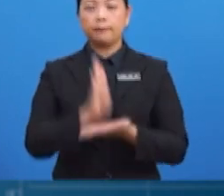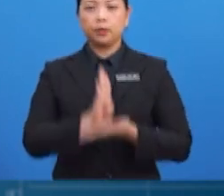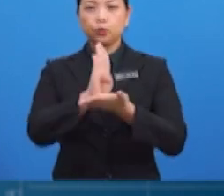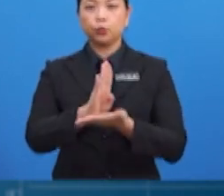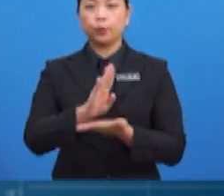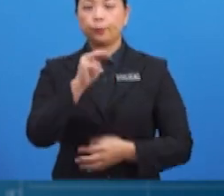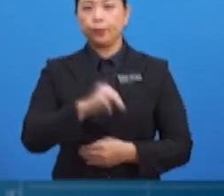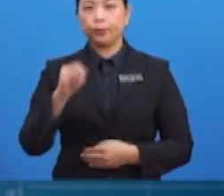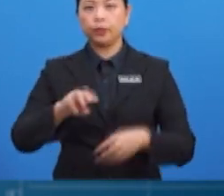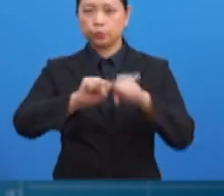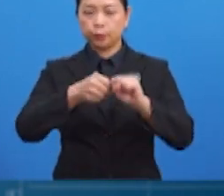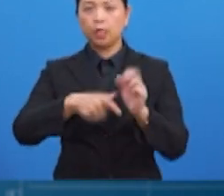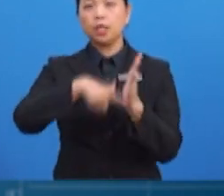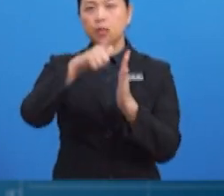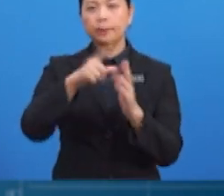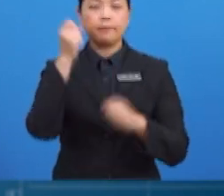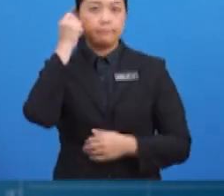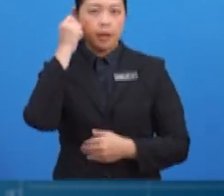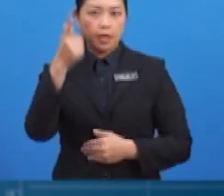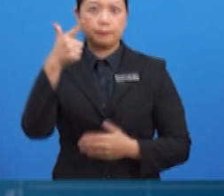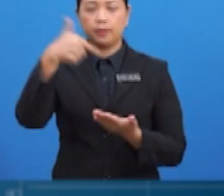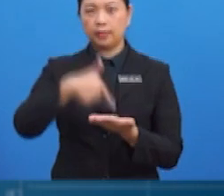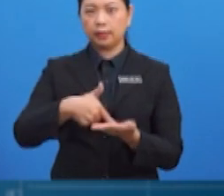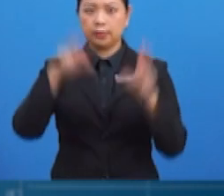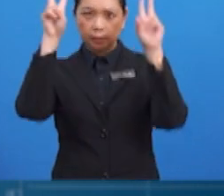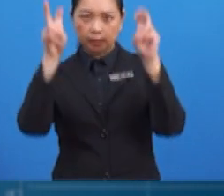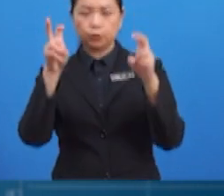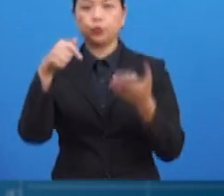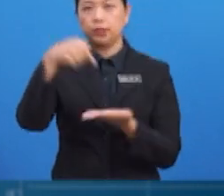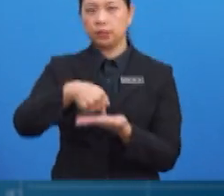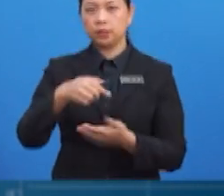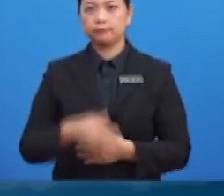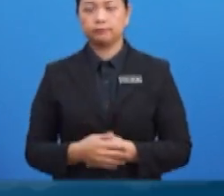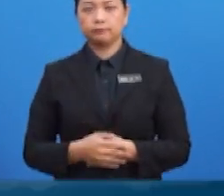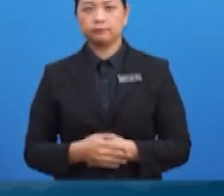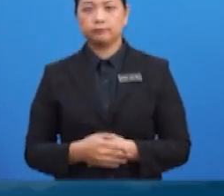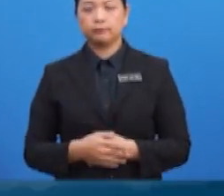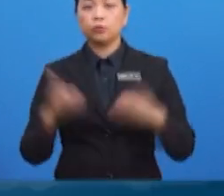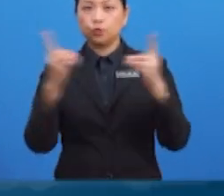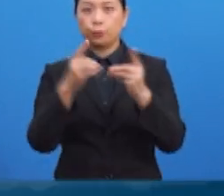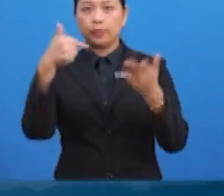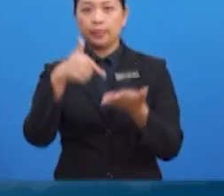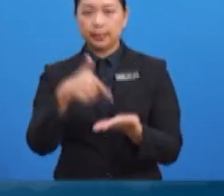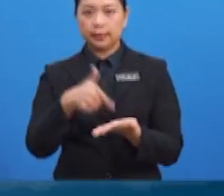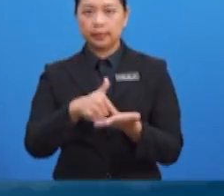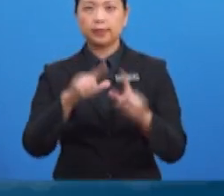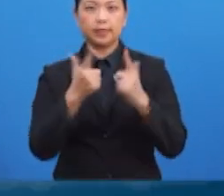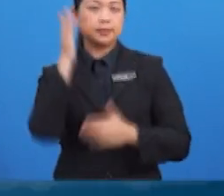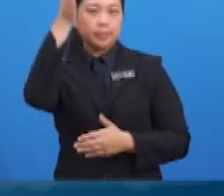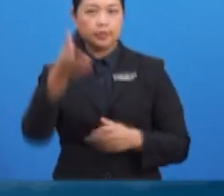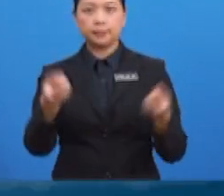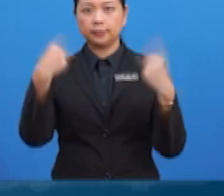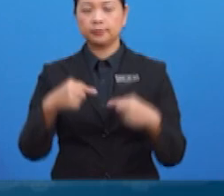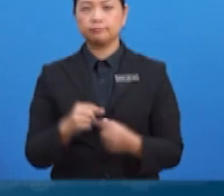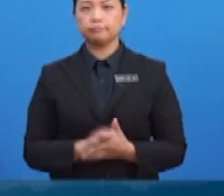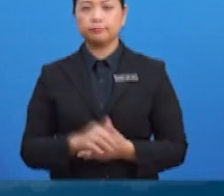murid-murid agar lebih memahami lagi tajuk ini. Jumpa lagi dalam kelas yang akan